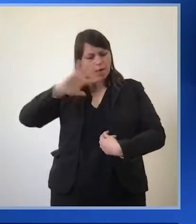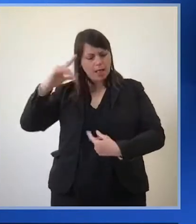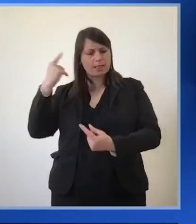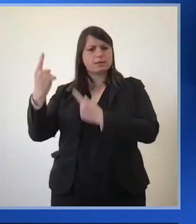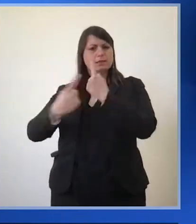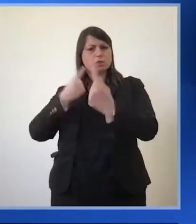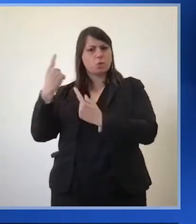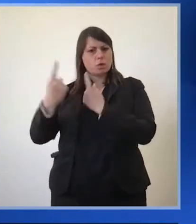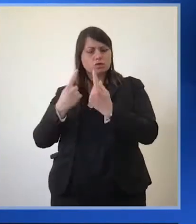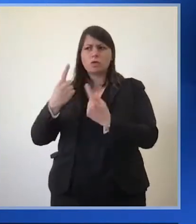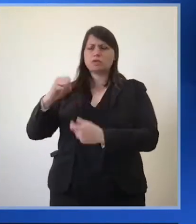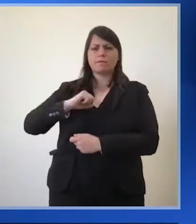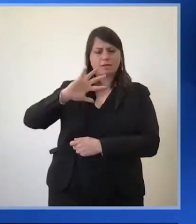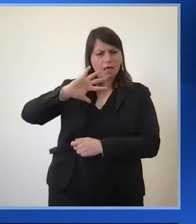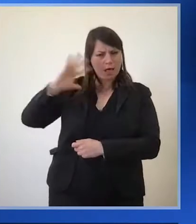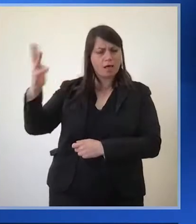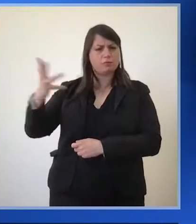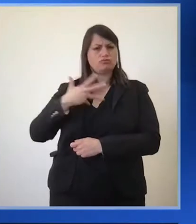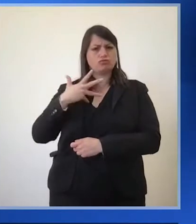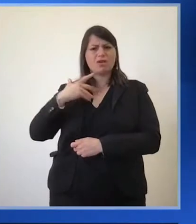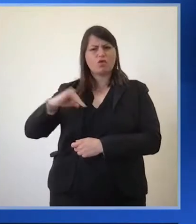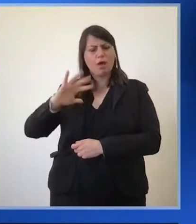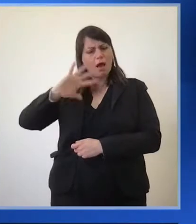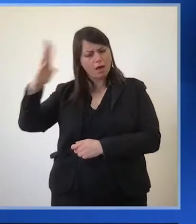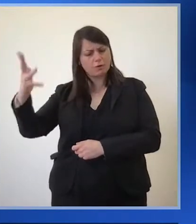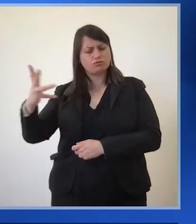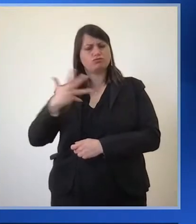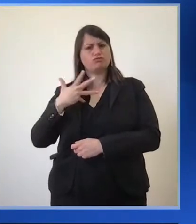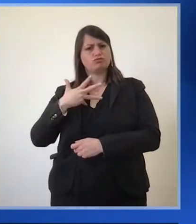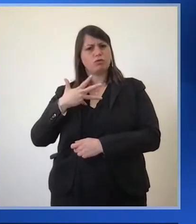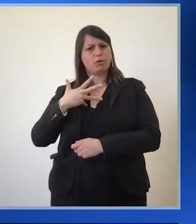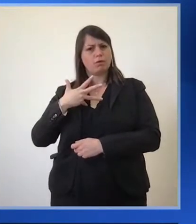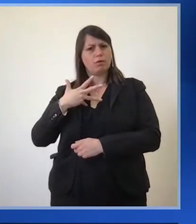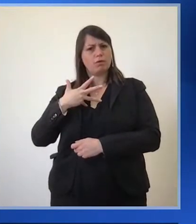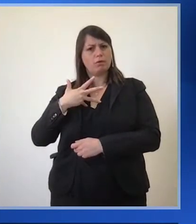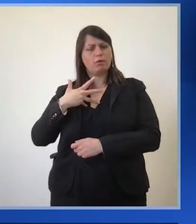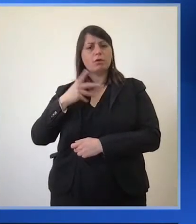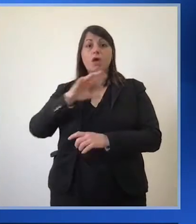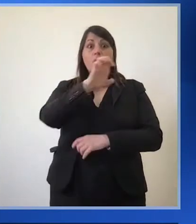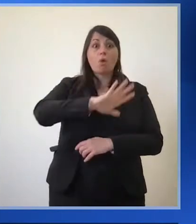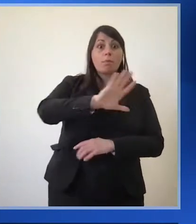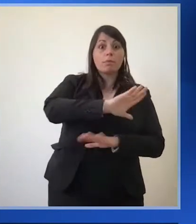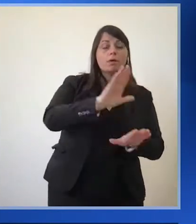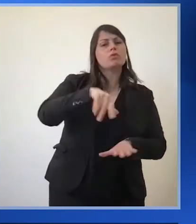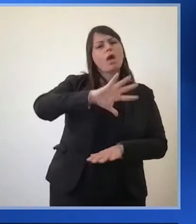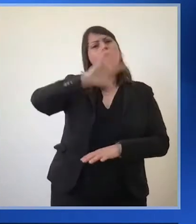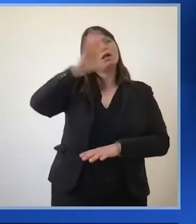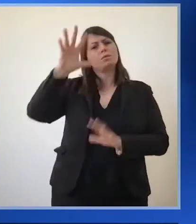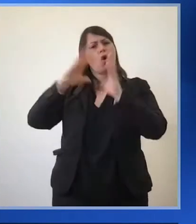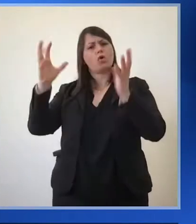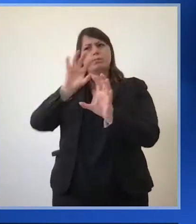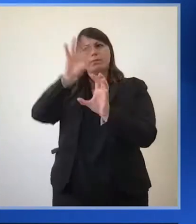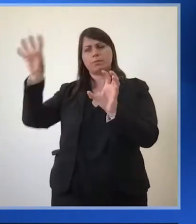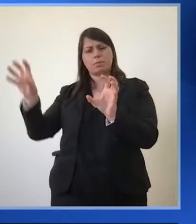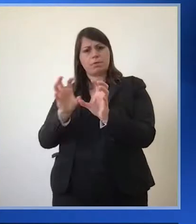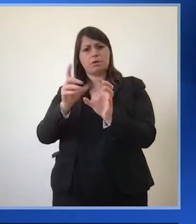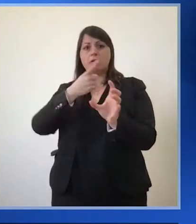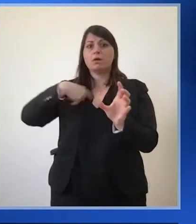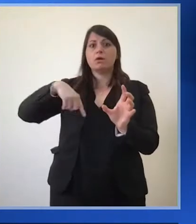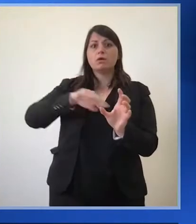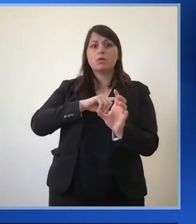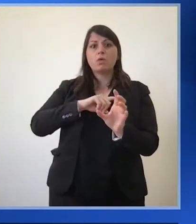tensione, sofferenza e dolore che interessano troppe regioni del mondo e che non possiamo né